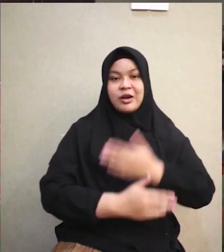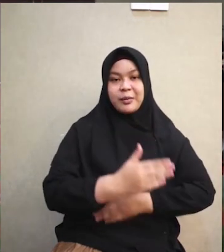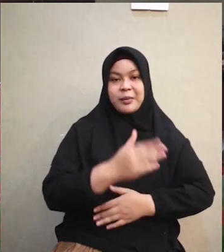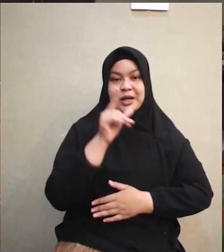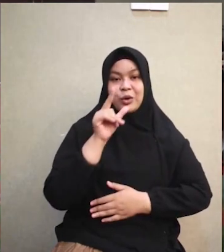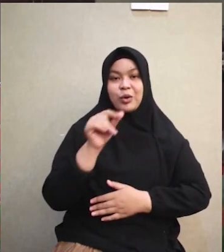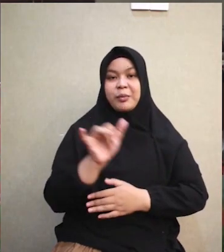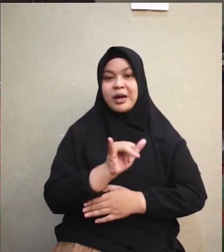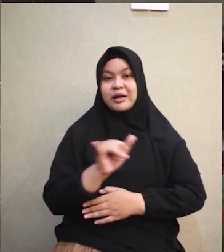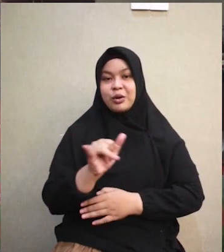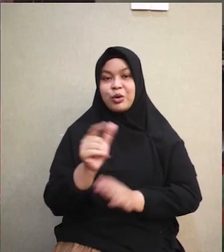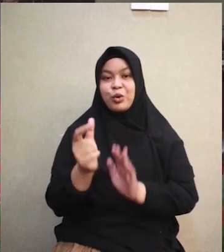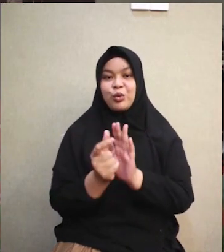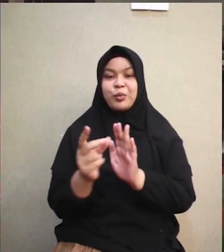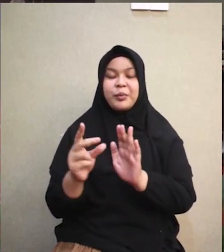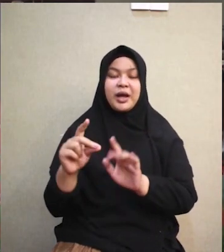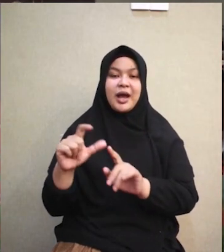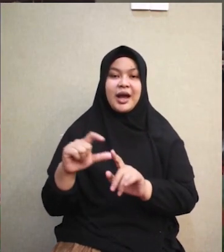universal